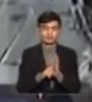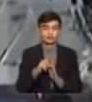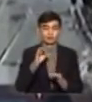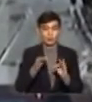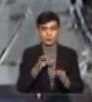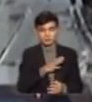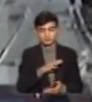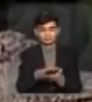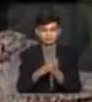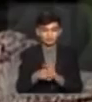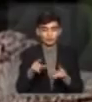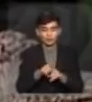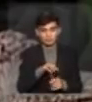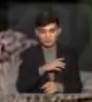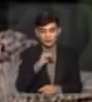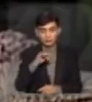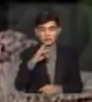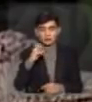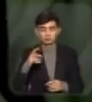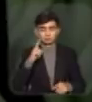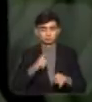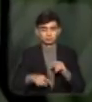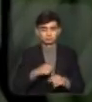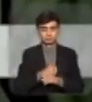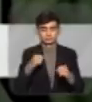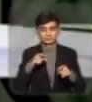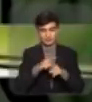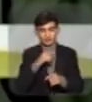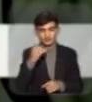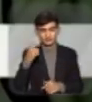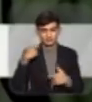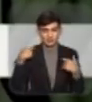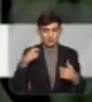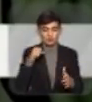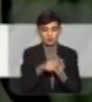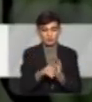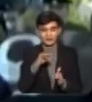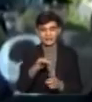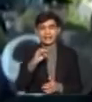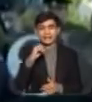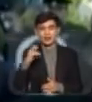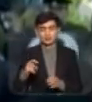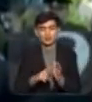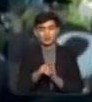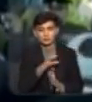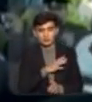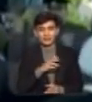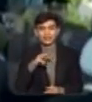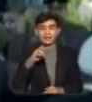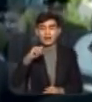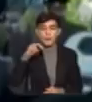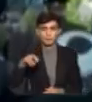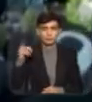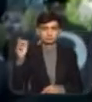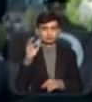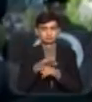талқаны шықты. Иран осы уақытқа дейін Ақштың айтқанына көніп уран өндірісіне қатысты талаптарды орындай бастаған. Саясаттанушылар Трамптың бұл